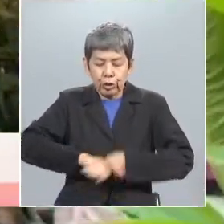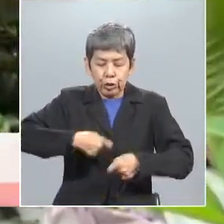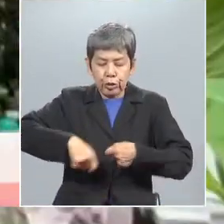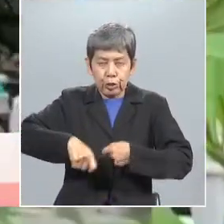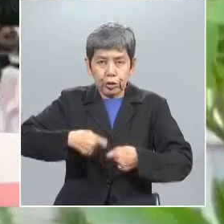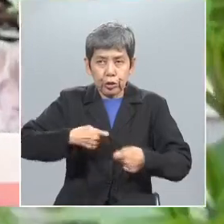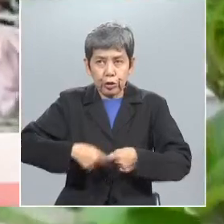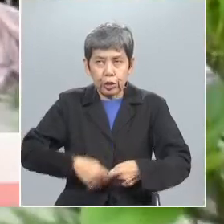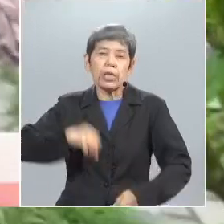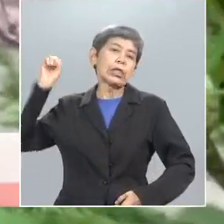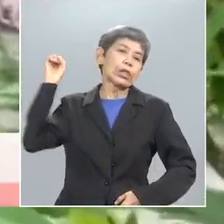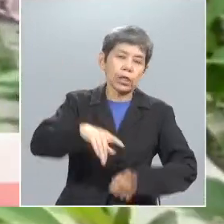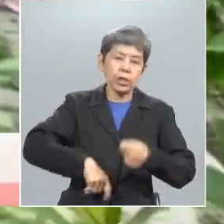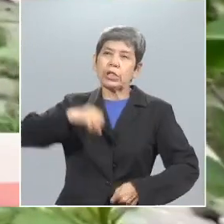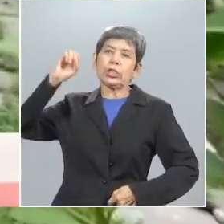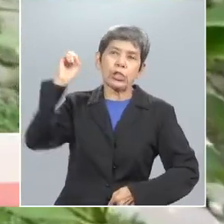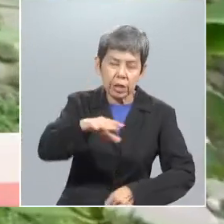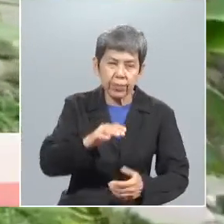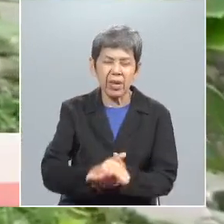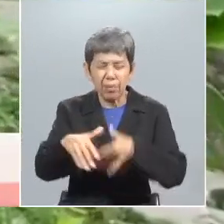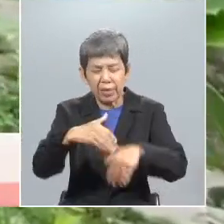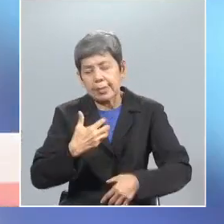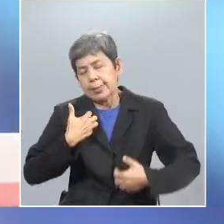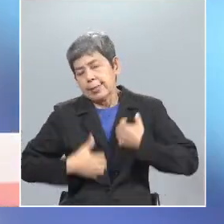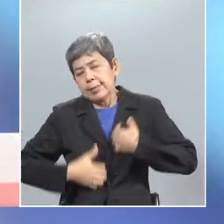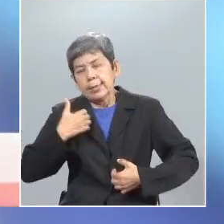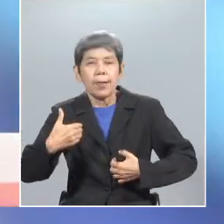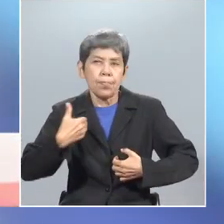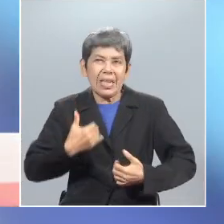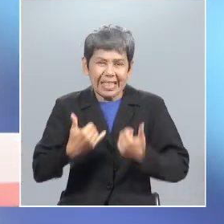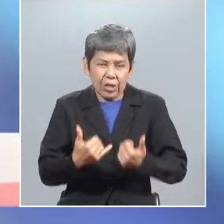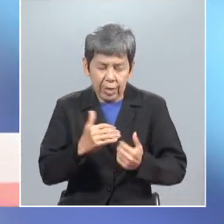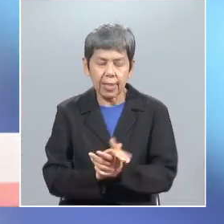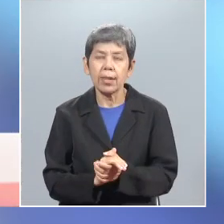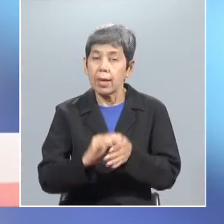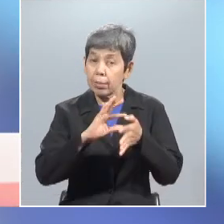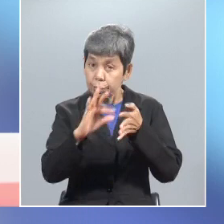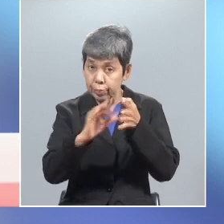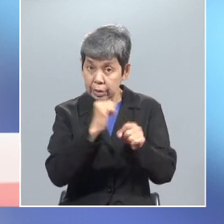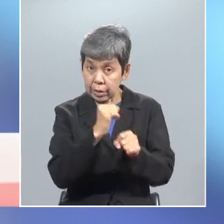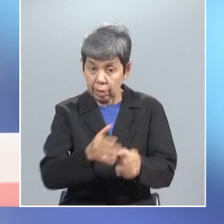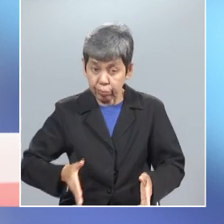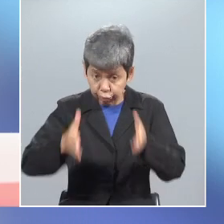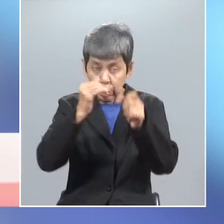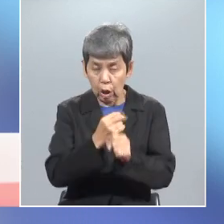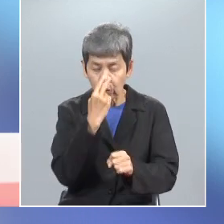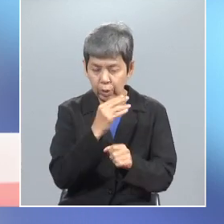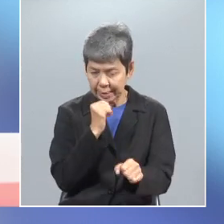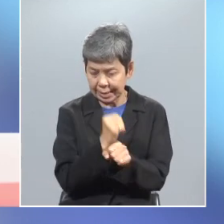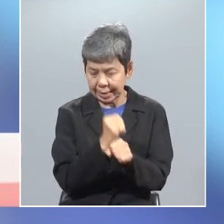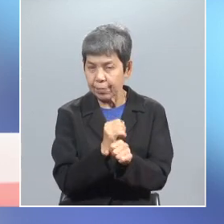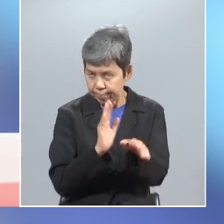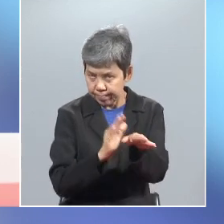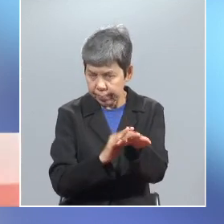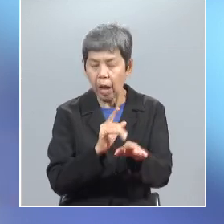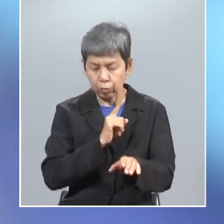จากนั้นพอฉี่เสร็จก็ทิ้งลงมาชาวบ้านเดือดร้อนนะคะตอนนี้ทางนิติของเคหะแห่งนี้บอกว่าเดี๋ยวจะดำเนินการค่ะ